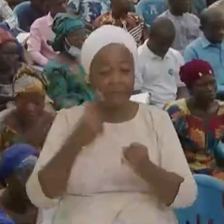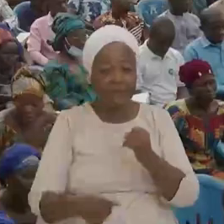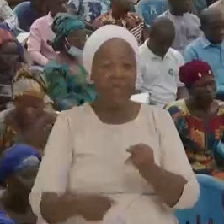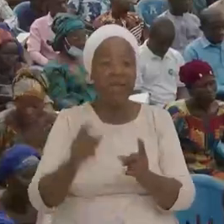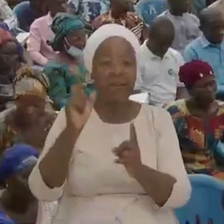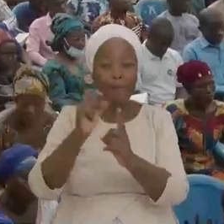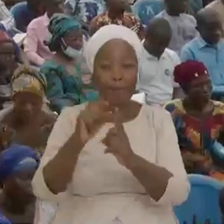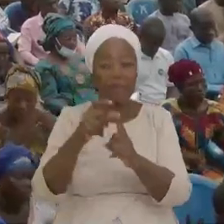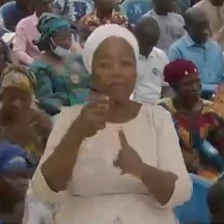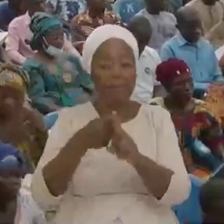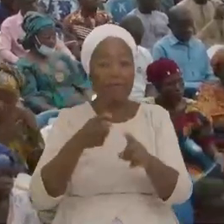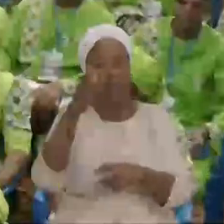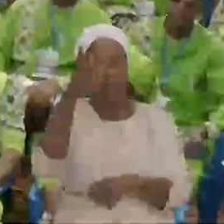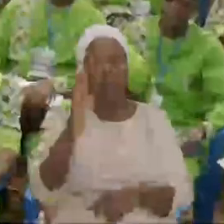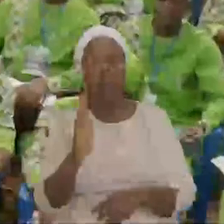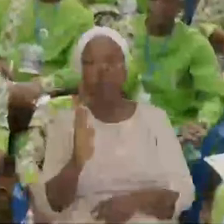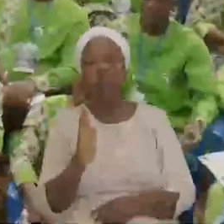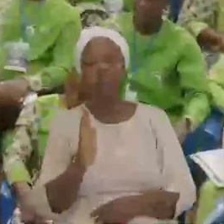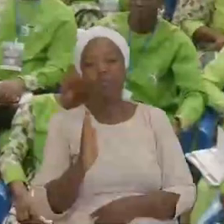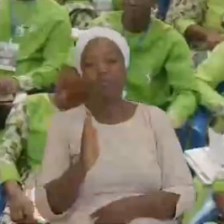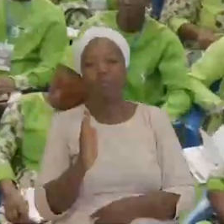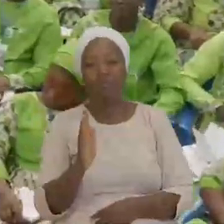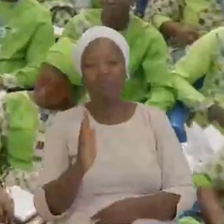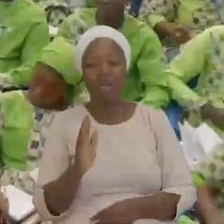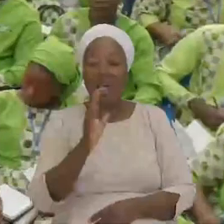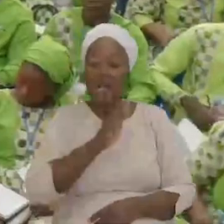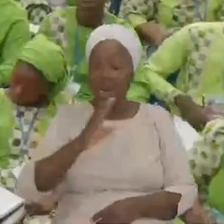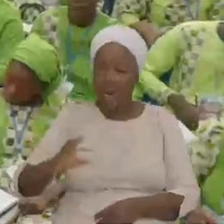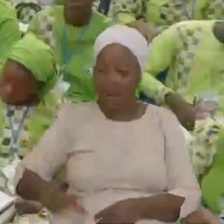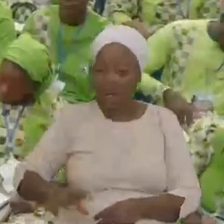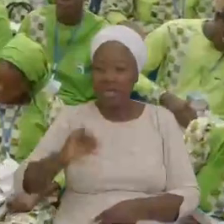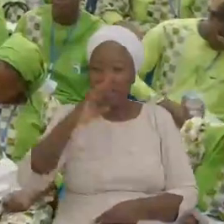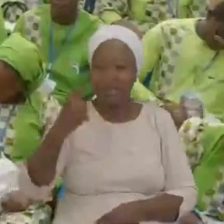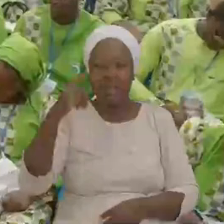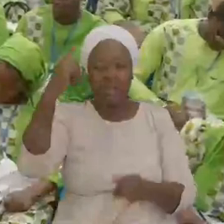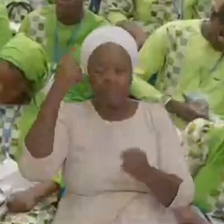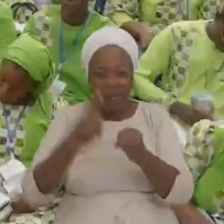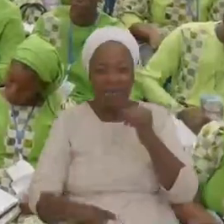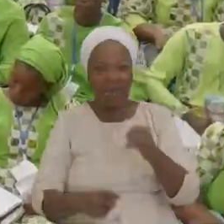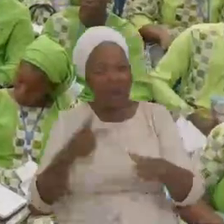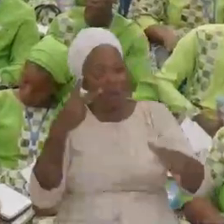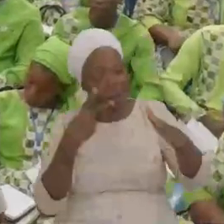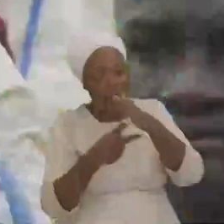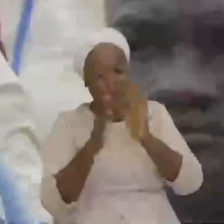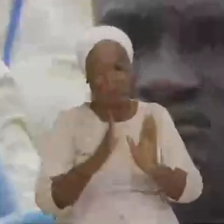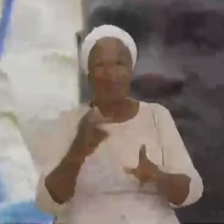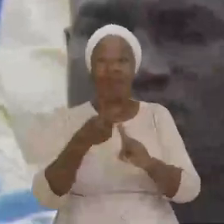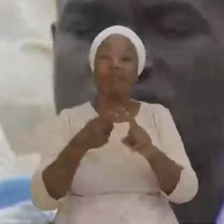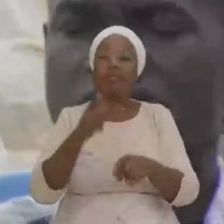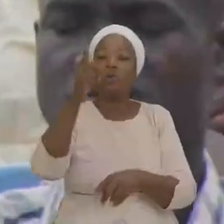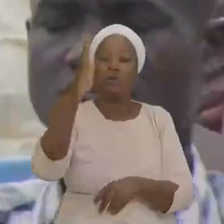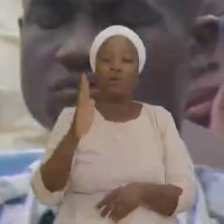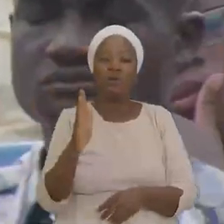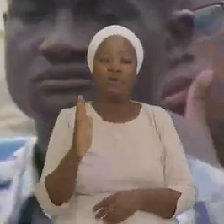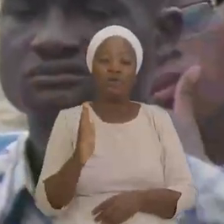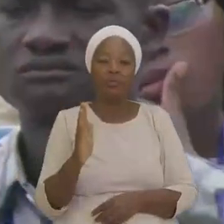Christ est le message final venu de Dieu. Christ est le